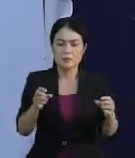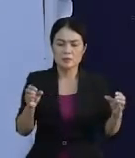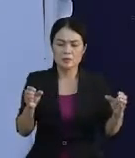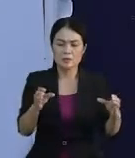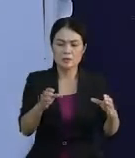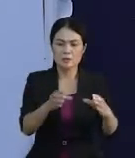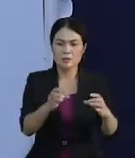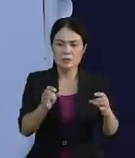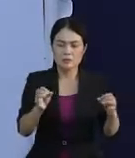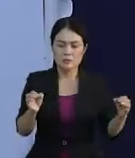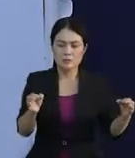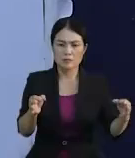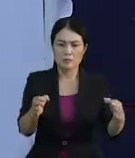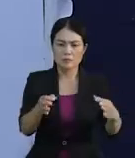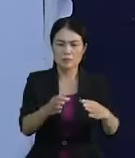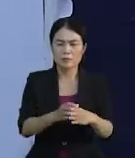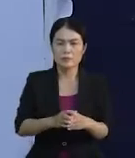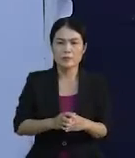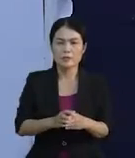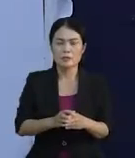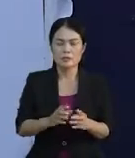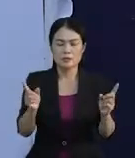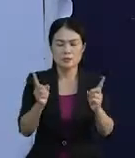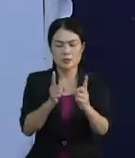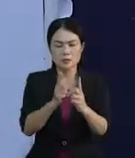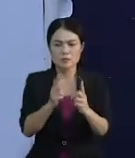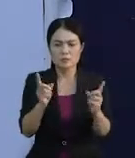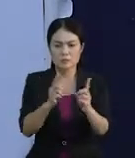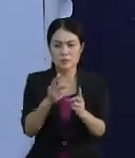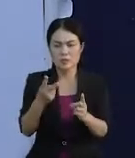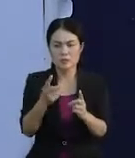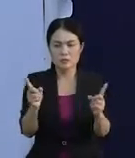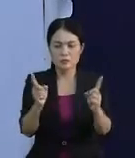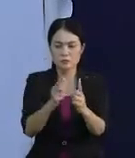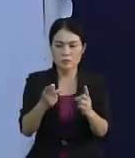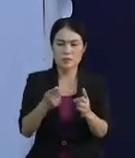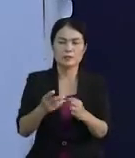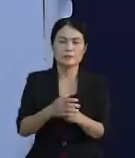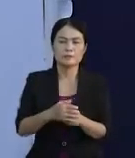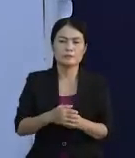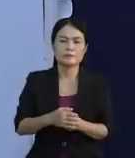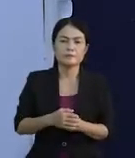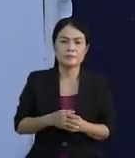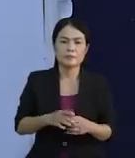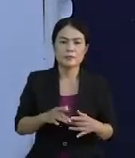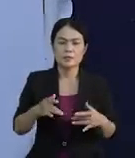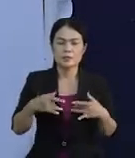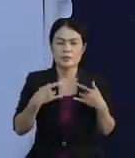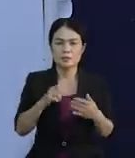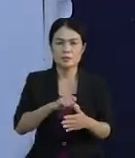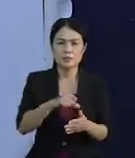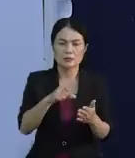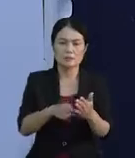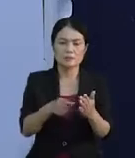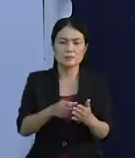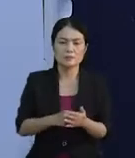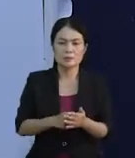miền này thà bì nẹ năng quát, chụp khả nìa. Bà, ព្រឹត្តិការណ៍ទី 3